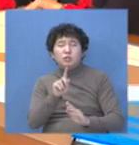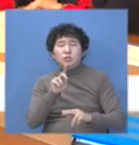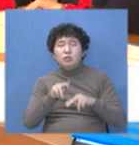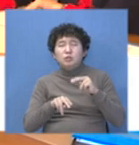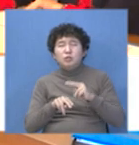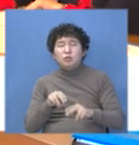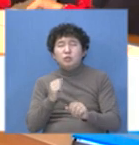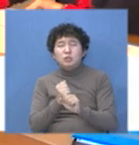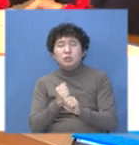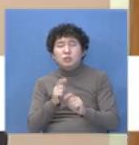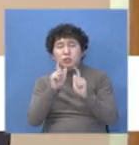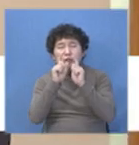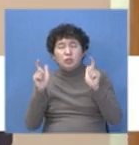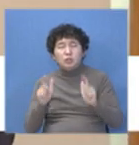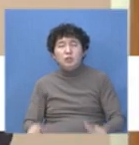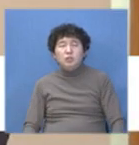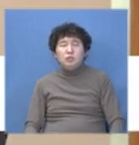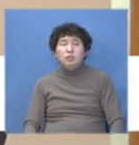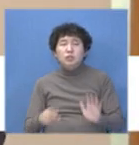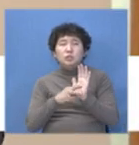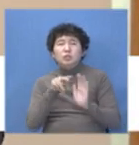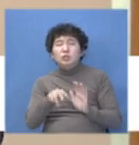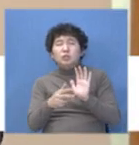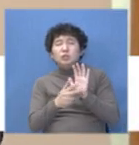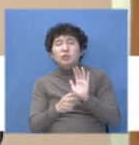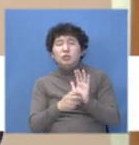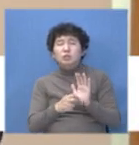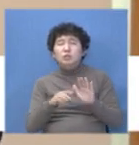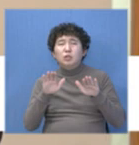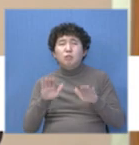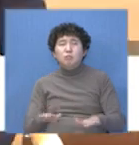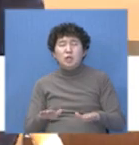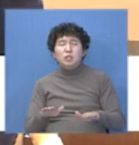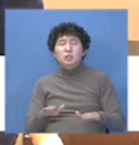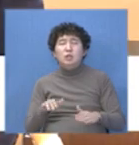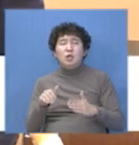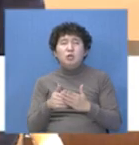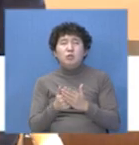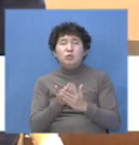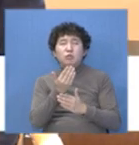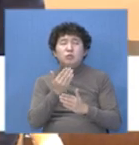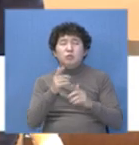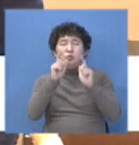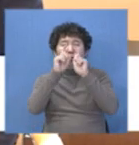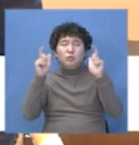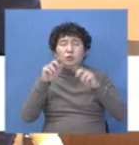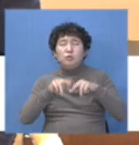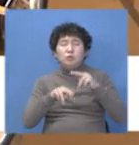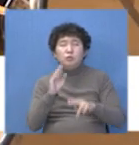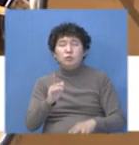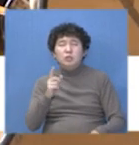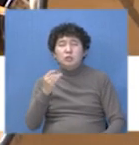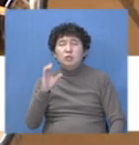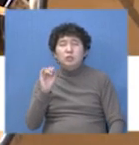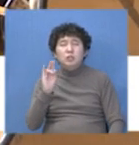Жоспарға сәйкес облыста 7800 орындық 15 оқу орны салынады. Қазірдің өзінде Өскеменнің Нұрлы жол шағын ауданында, Зайсан қаласында мектеп